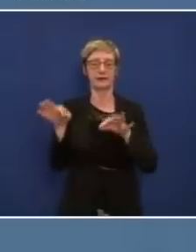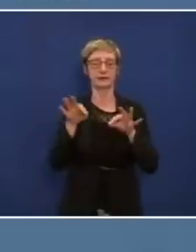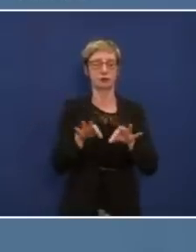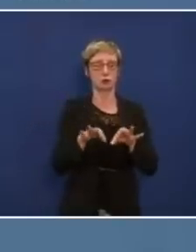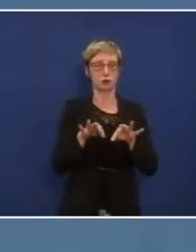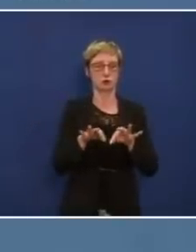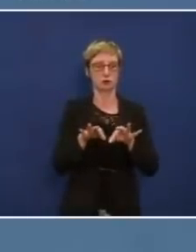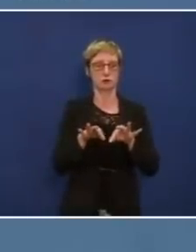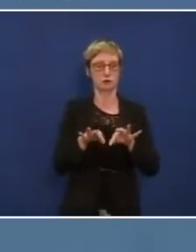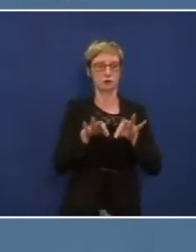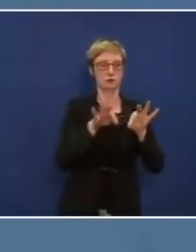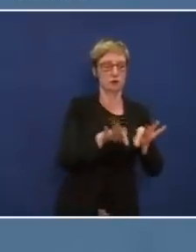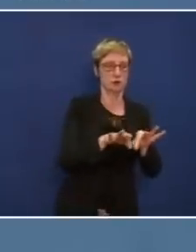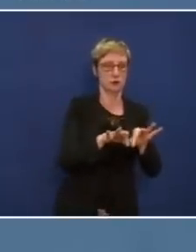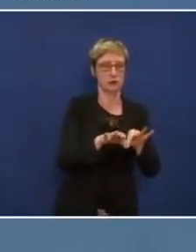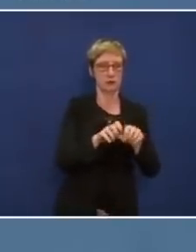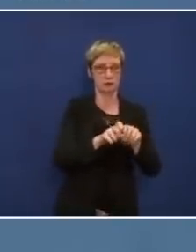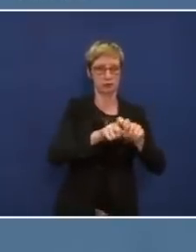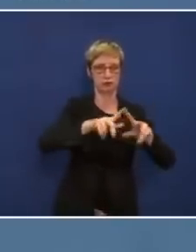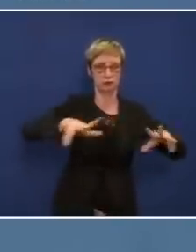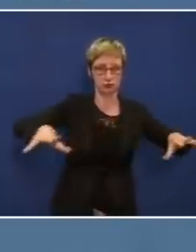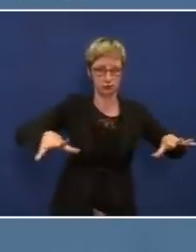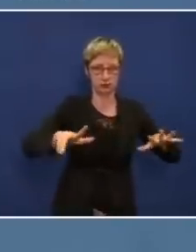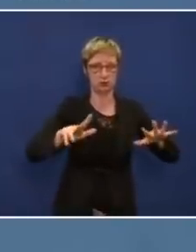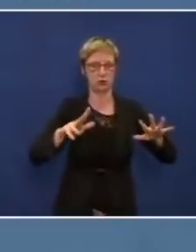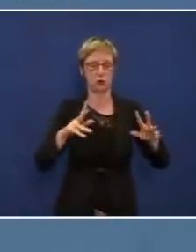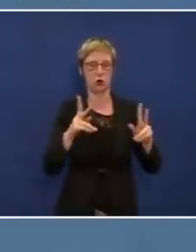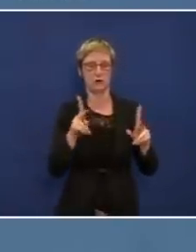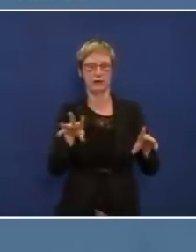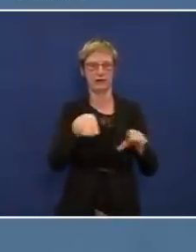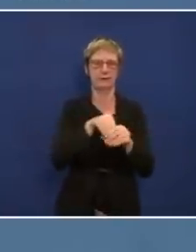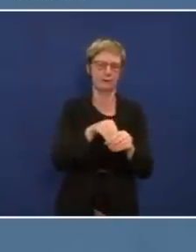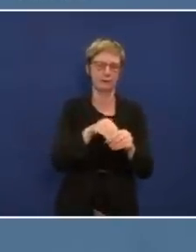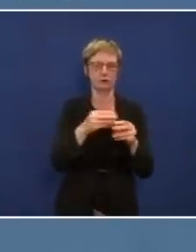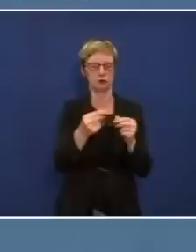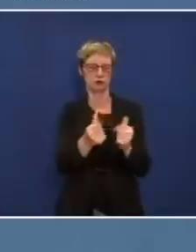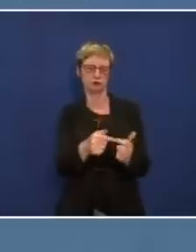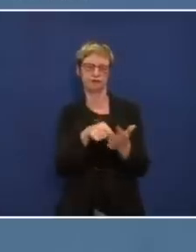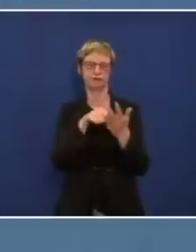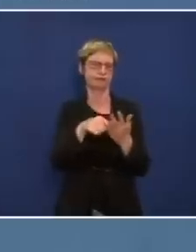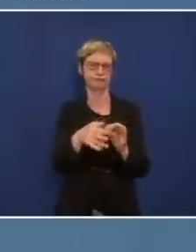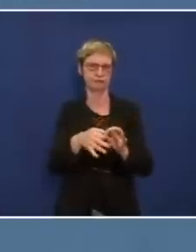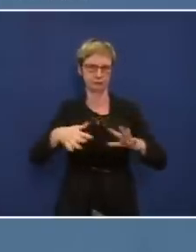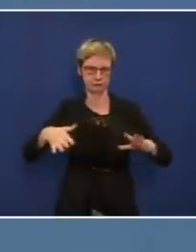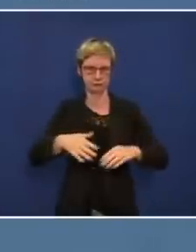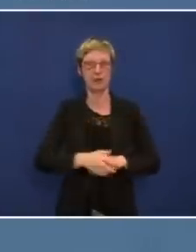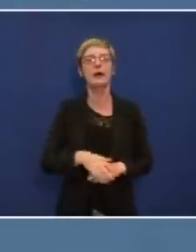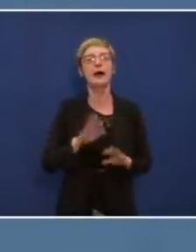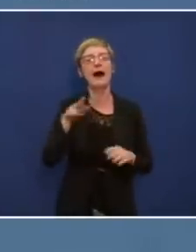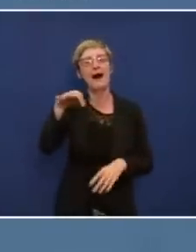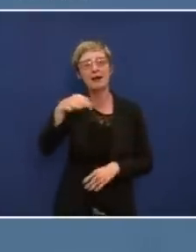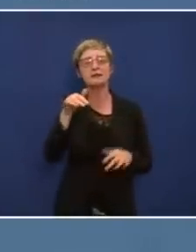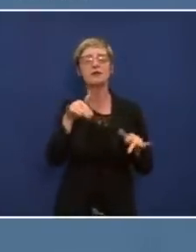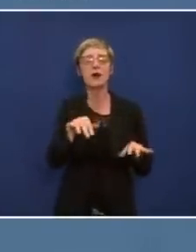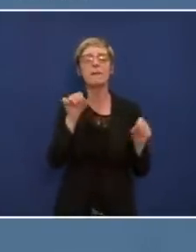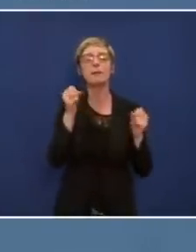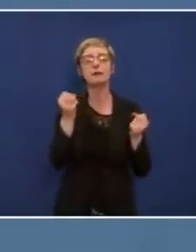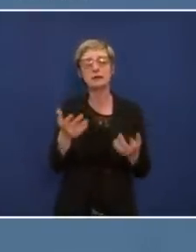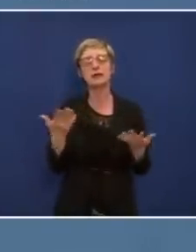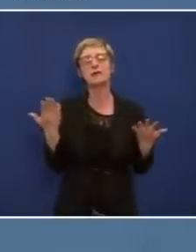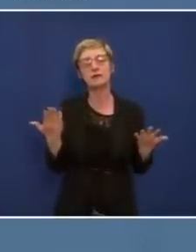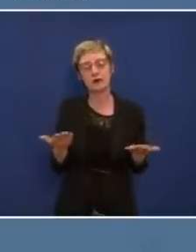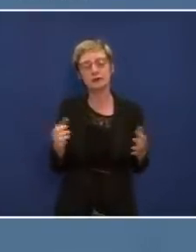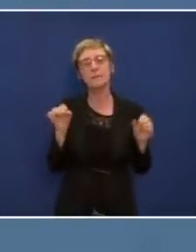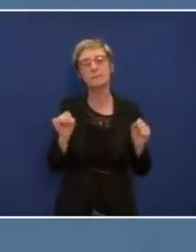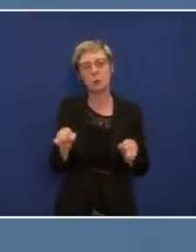Infektionsepidemiologie eine herausragende Rolle spielen. Das heißt, es kann in Einzelfällen tatsächlich dazu kommen, dass Menschen sich